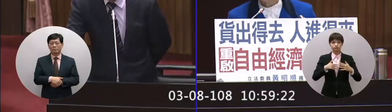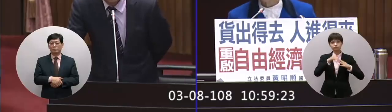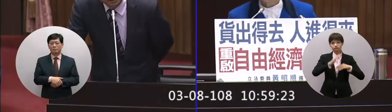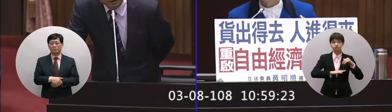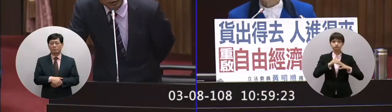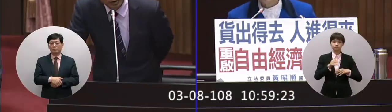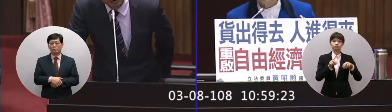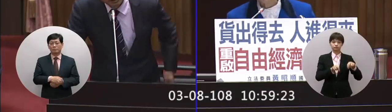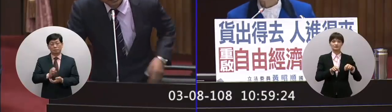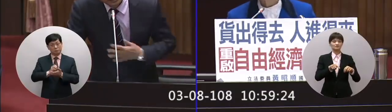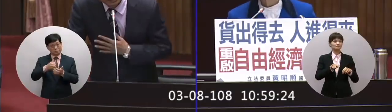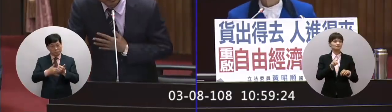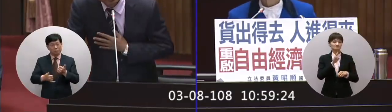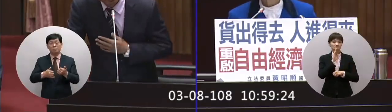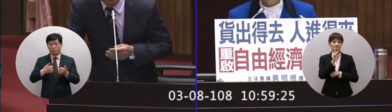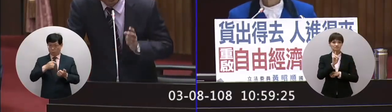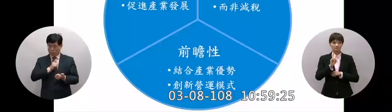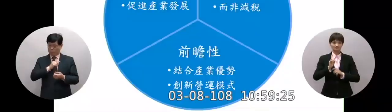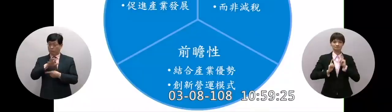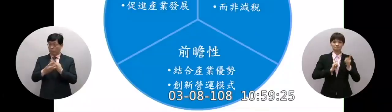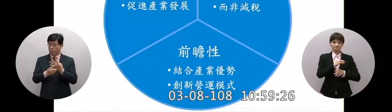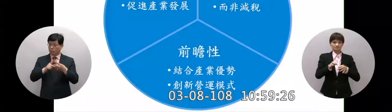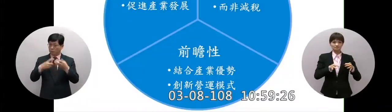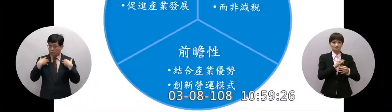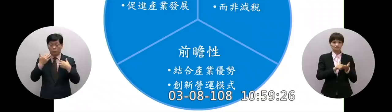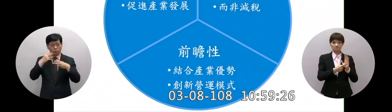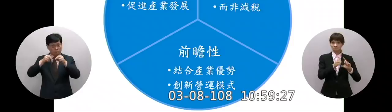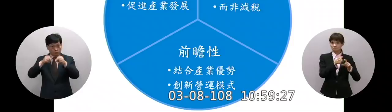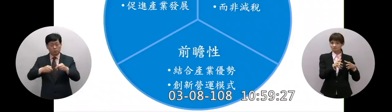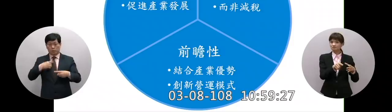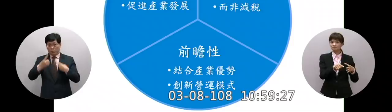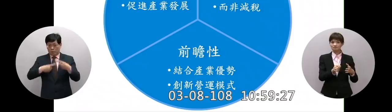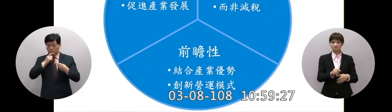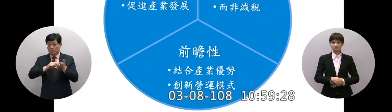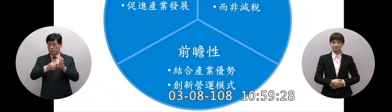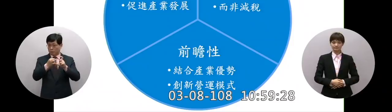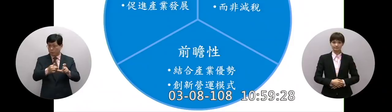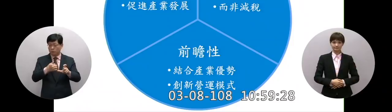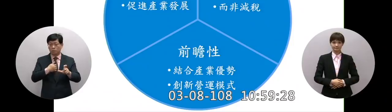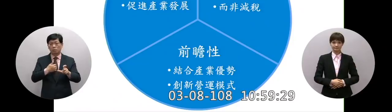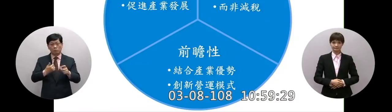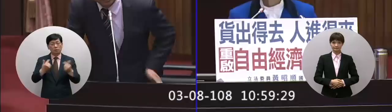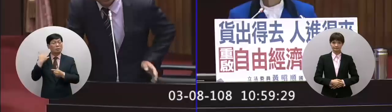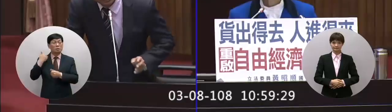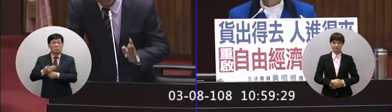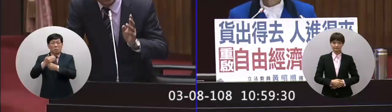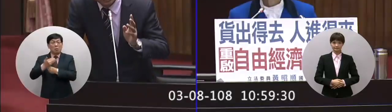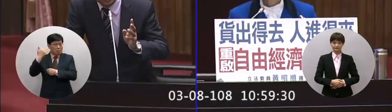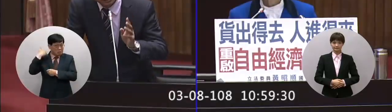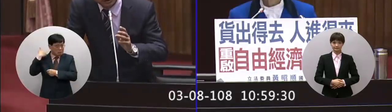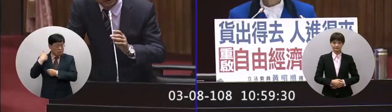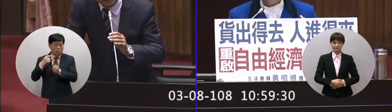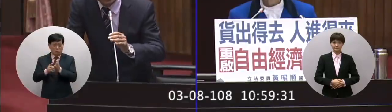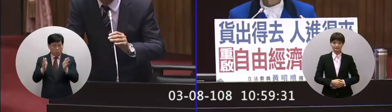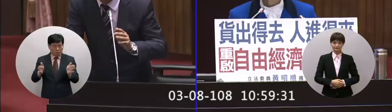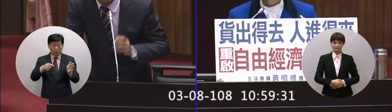自由经济示范区的概念。 站在农业部门，如果签自由有所谓的自由经济示范区，我以马英九总统执政的